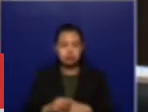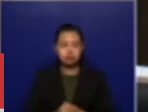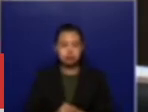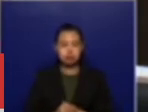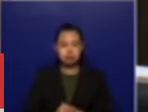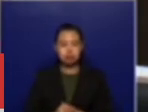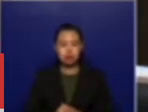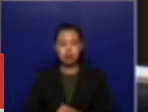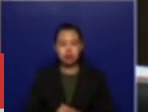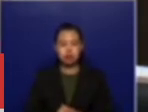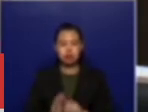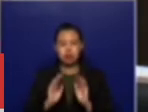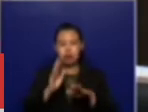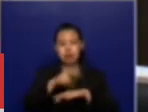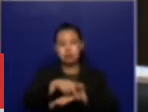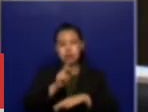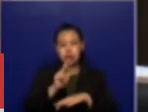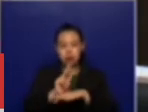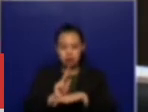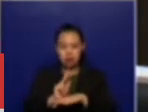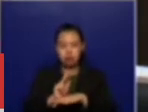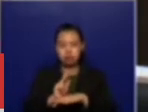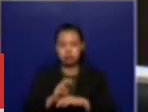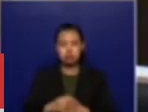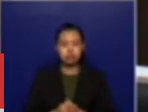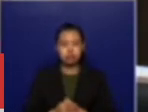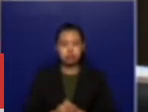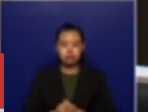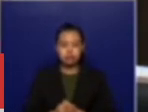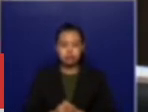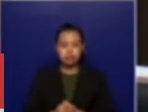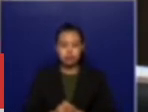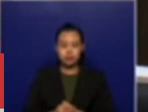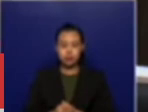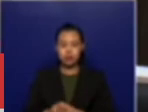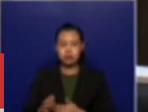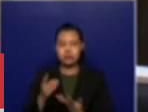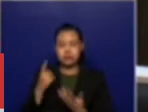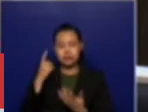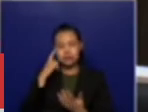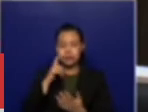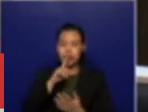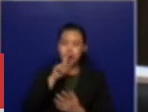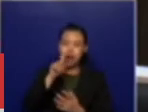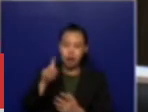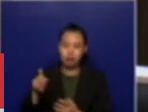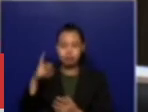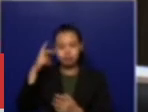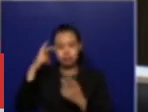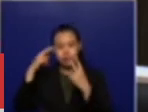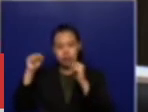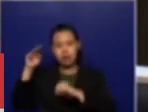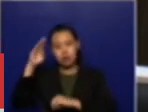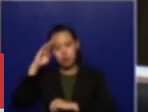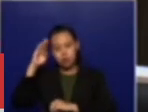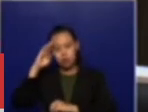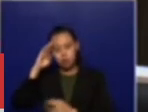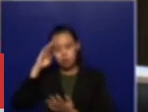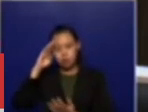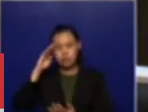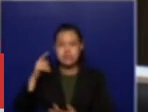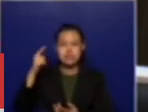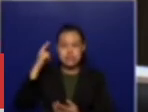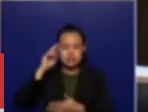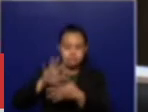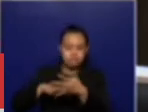ไปยังท่านนายกครับว่าท่านเคยคิดเรื่องเหล่านี้ไว้หรือไม่นะครับนอกเหนือไปจากการบริหารอำนาจของท่านนะ